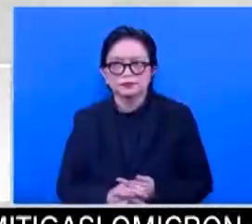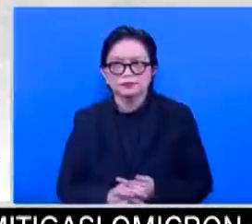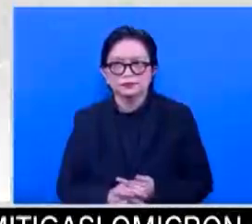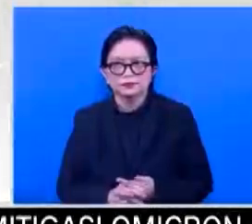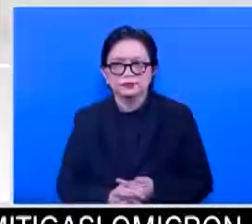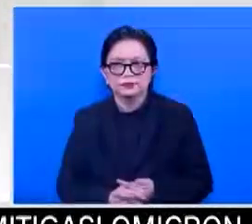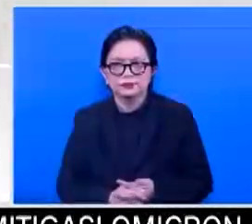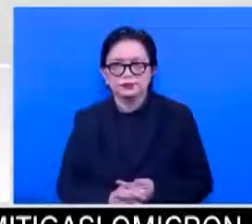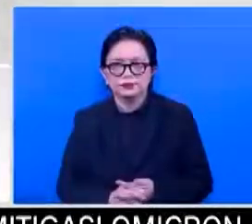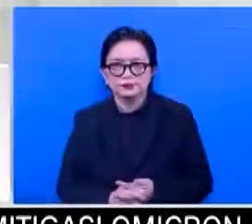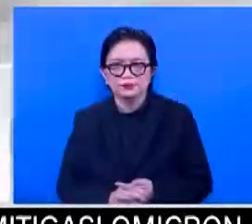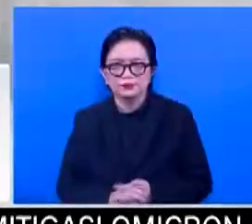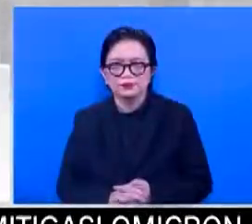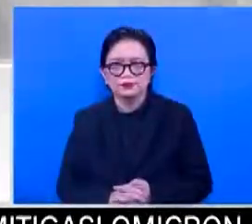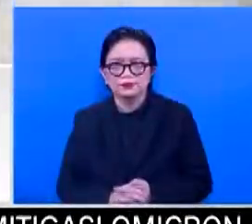Aman.